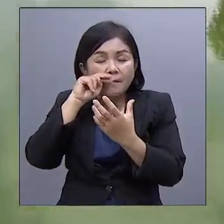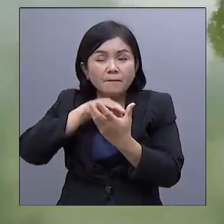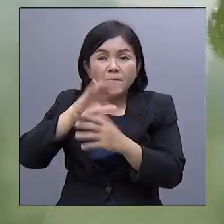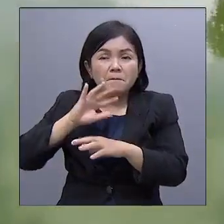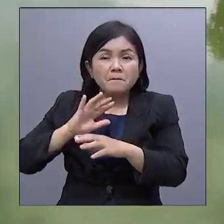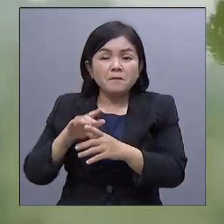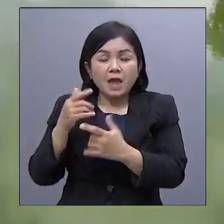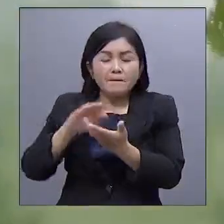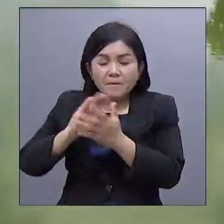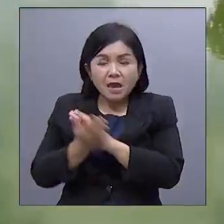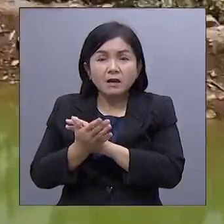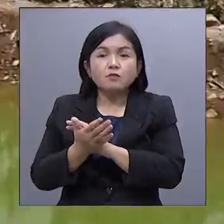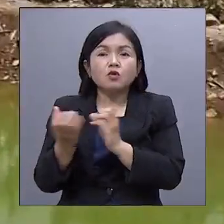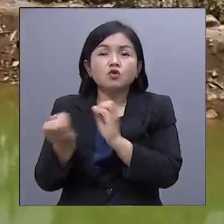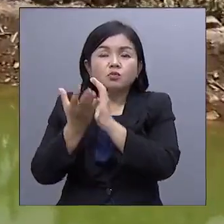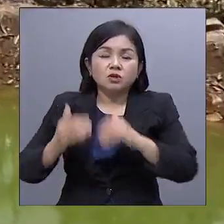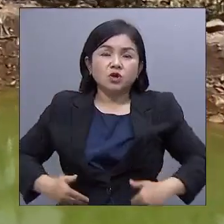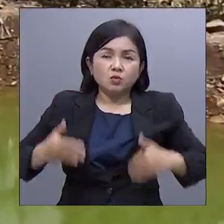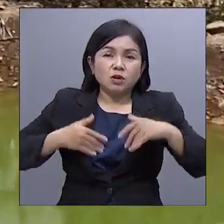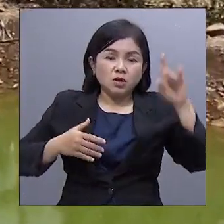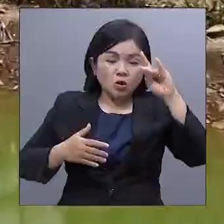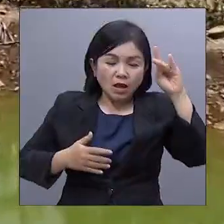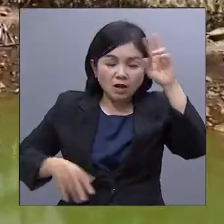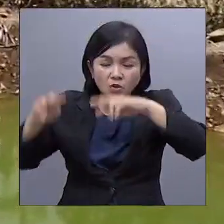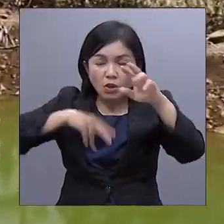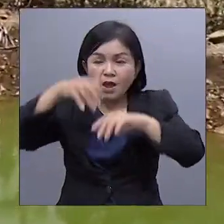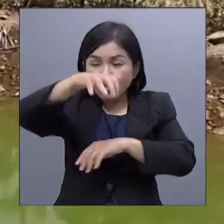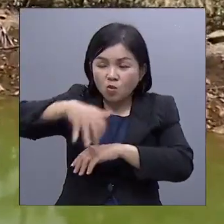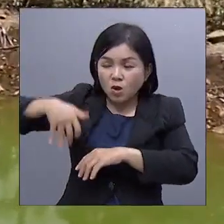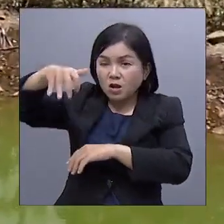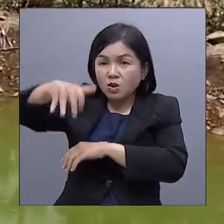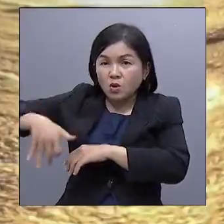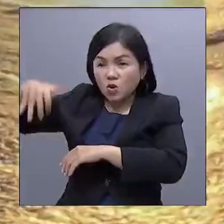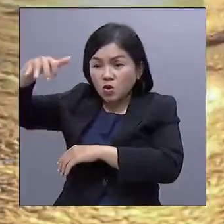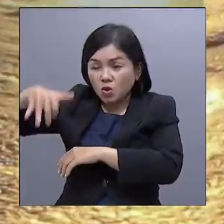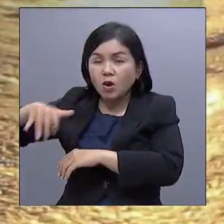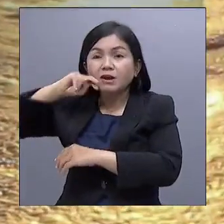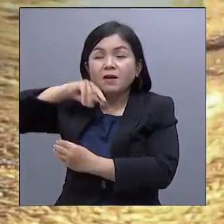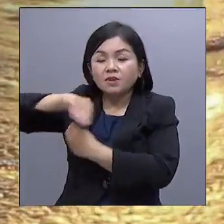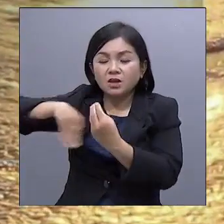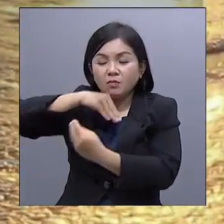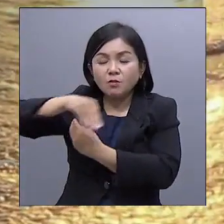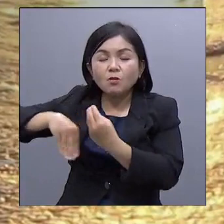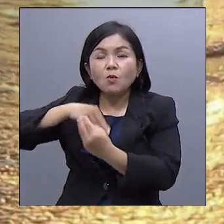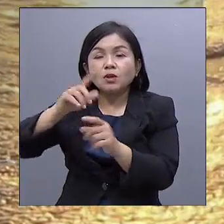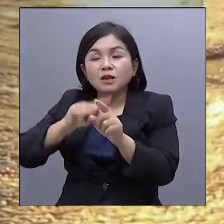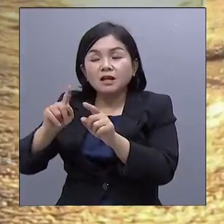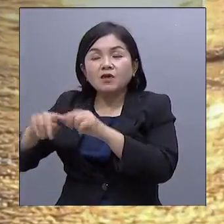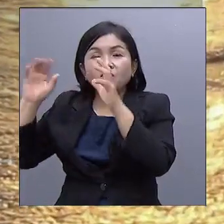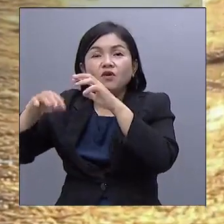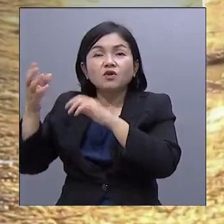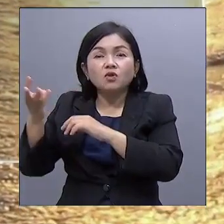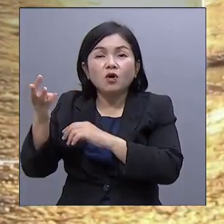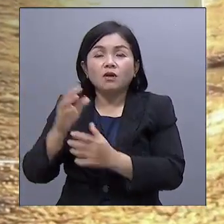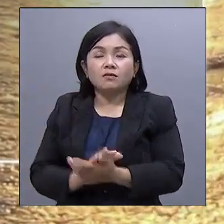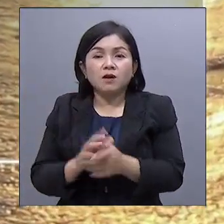รบูรณะซ่อมแซมแหล่งเก็บน้ำให้ใช้ได้ตามปกติเพื่อจะได้มีน้ำใช้ในช่วงที่มีฝนน้อยค่ะภาคตะวันออกมีฝนตกหนักถึงหนักมากบ